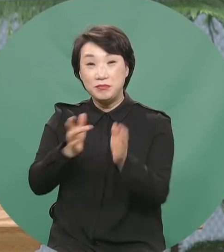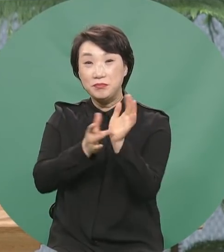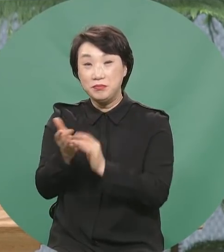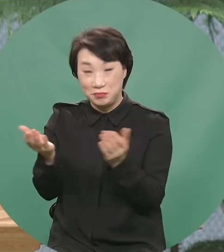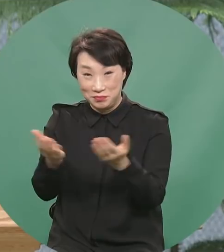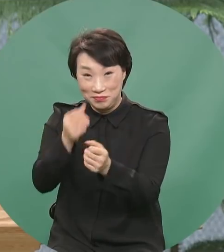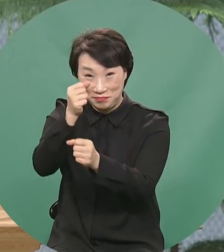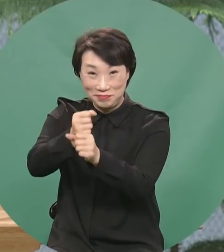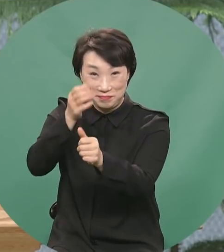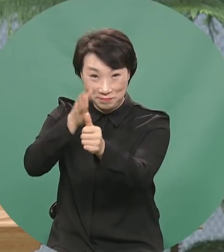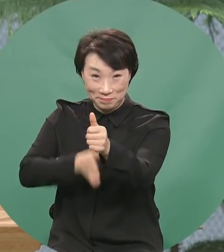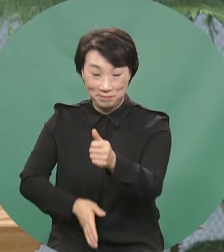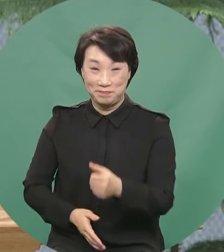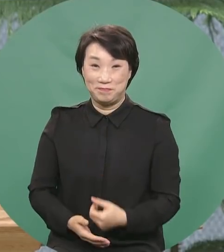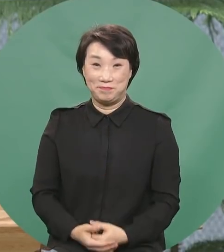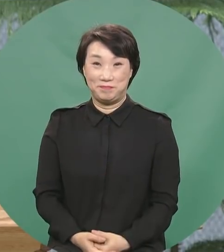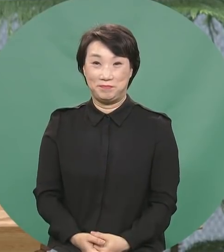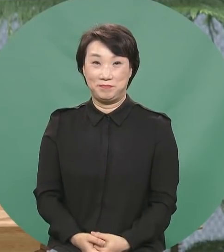예수가 일하시게 하라.